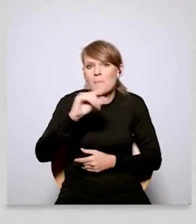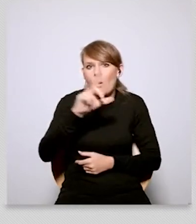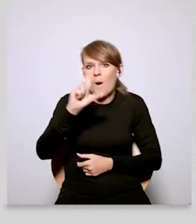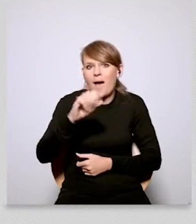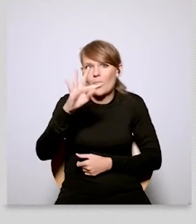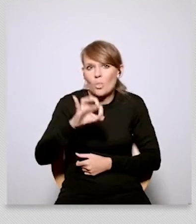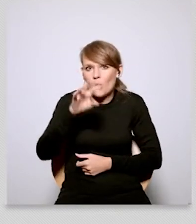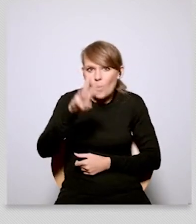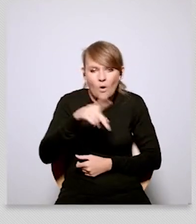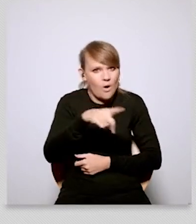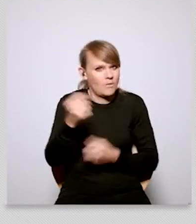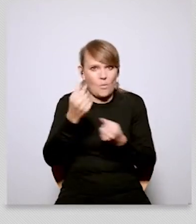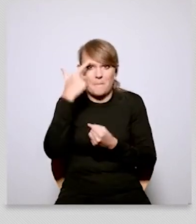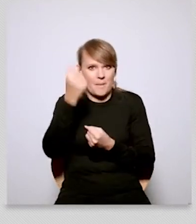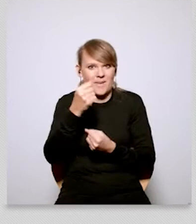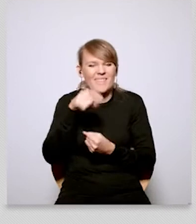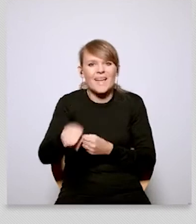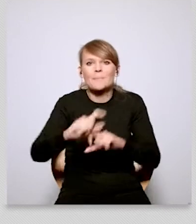miasto to jest oparte na